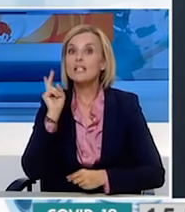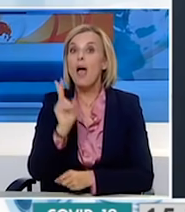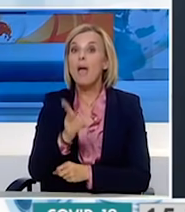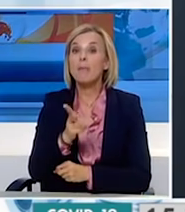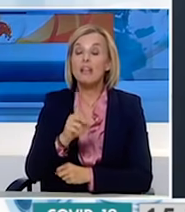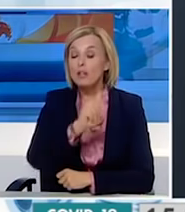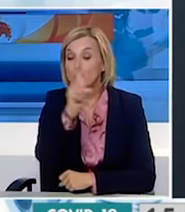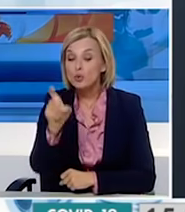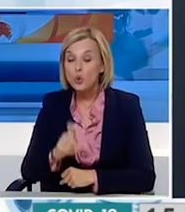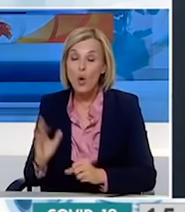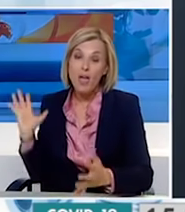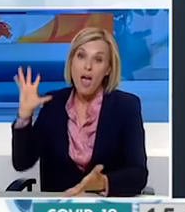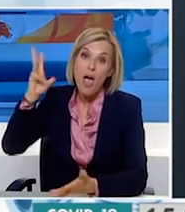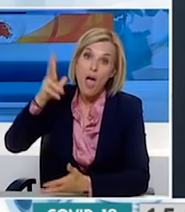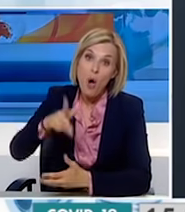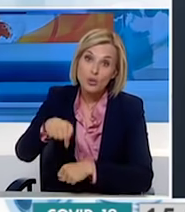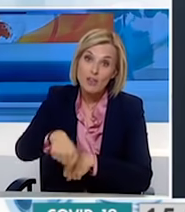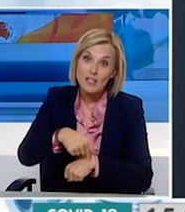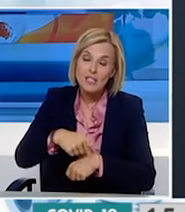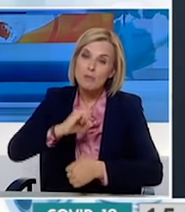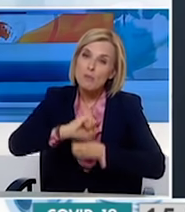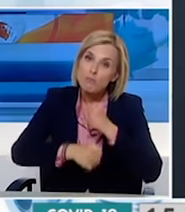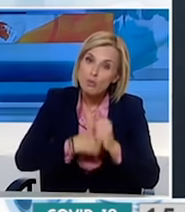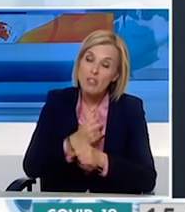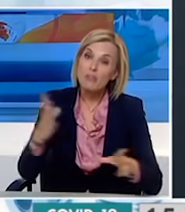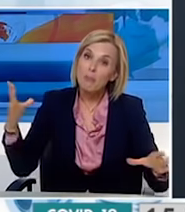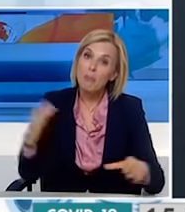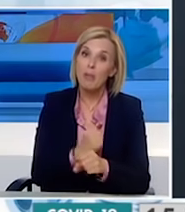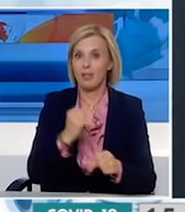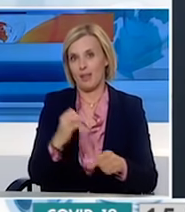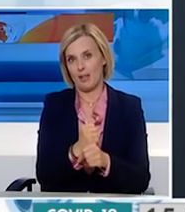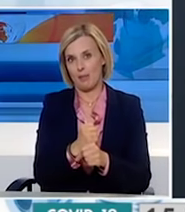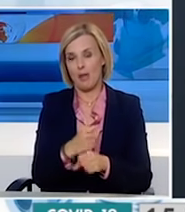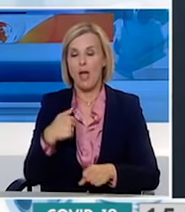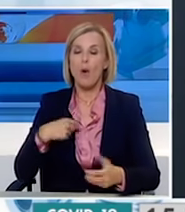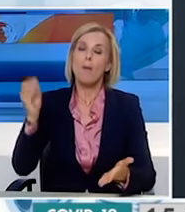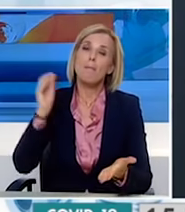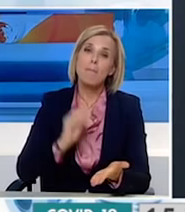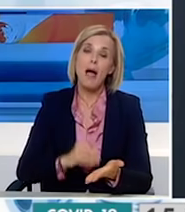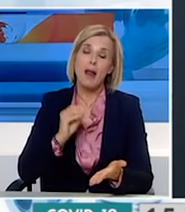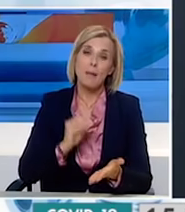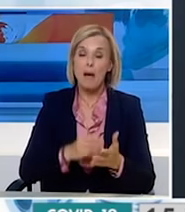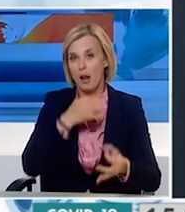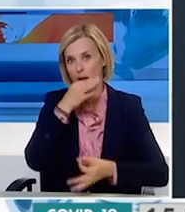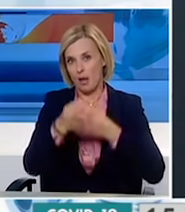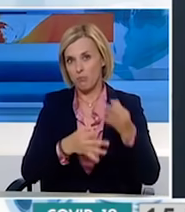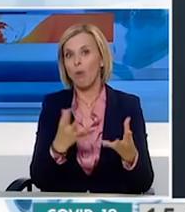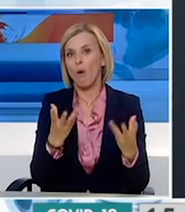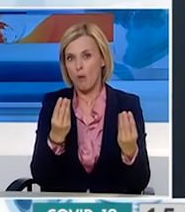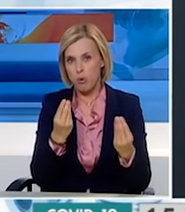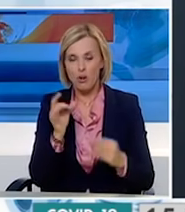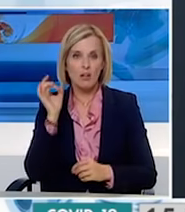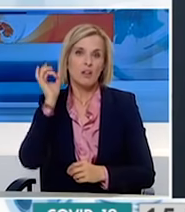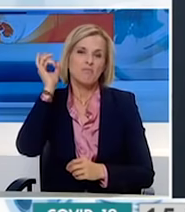κίνδυνο ό,τι έχουμε πετύχει με πολύ κόπο μέχρι στιγμής. Γι' αυτό θα κάνω ξανά αναφορά σε αυτούς που μη σεβόμενοι την κοινή